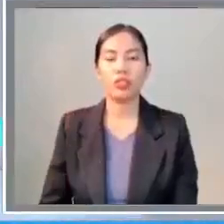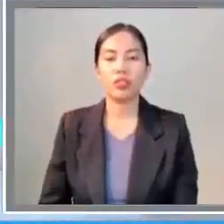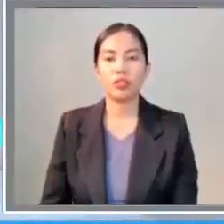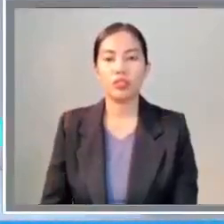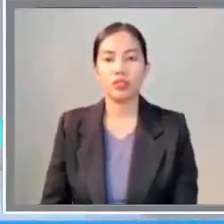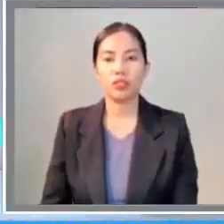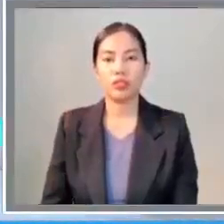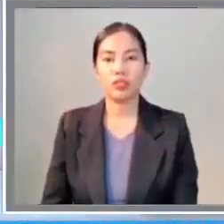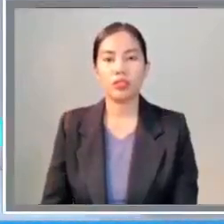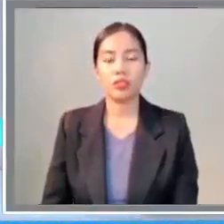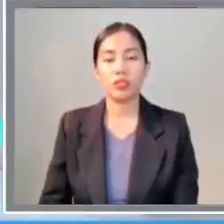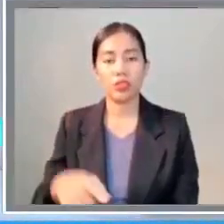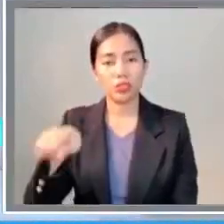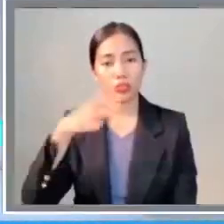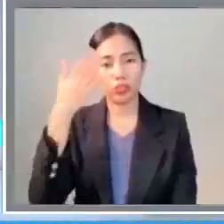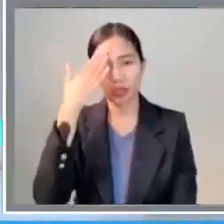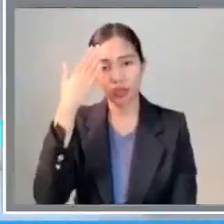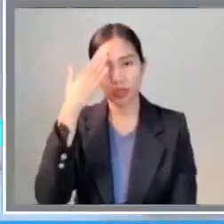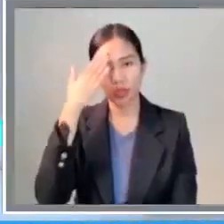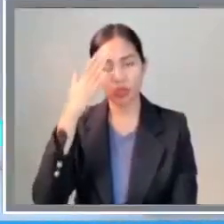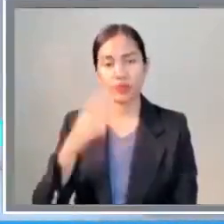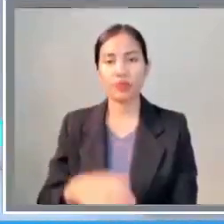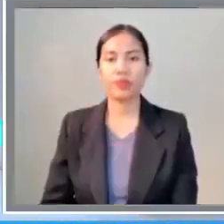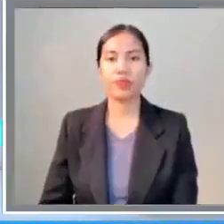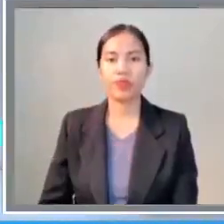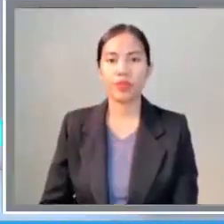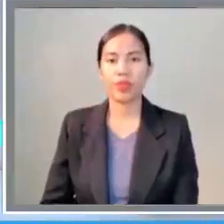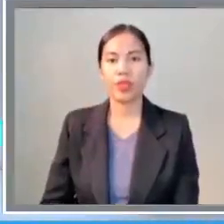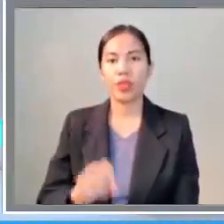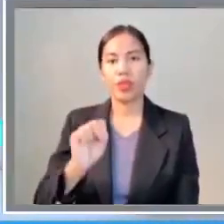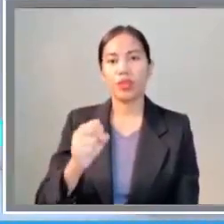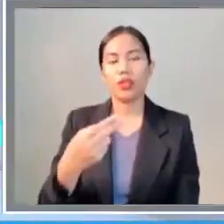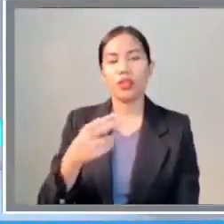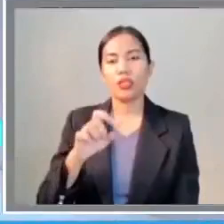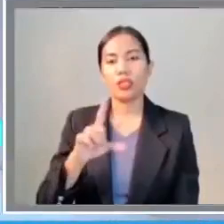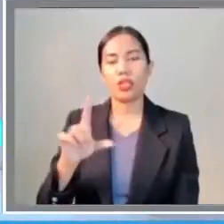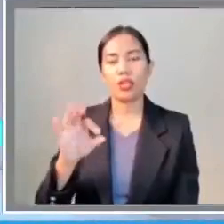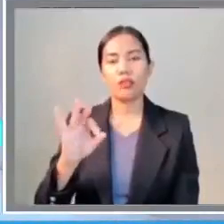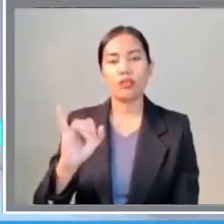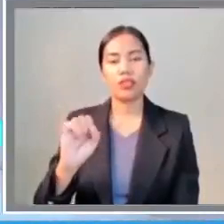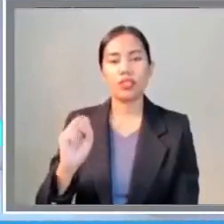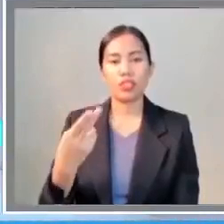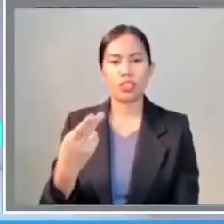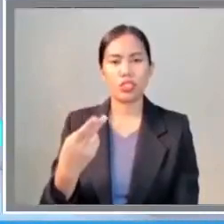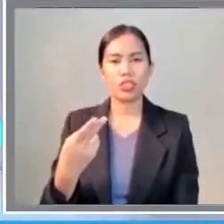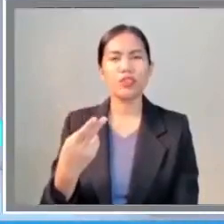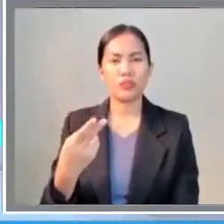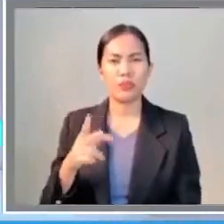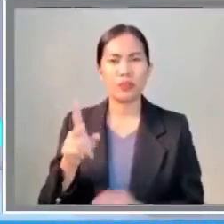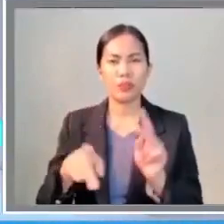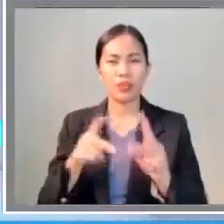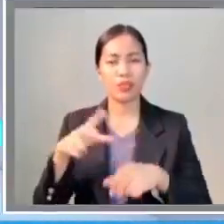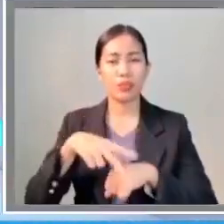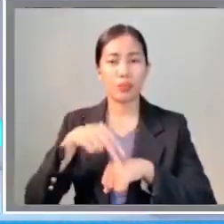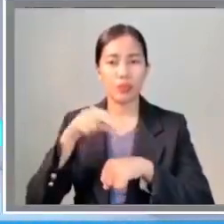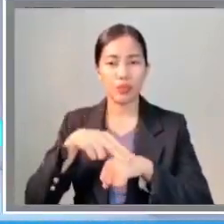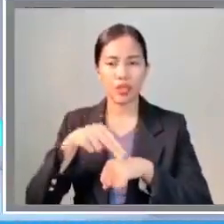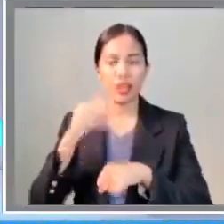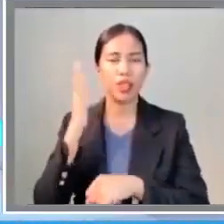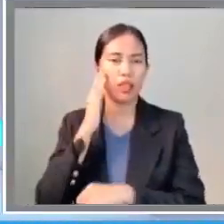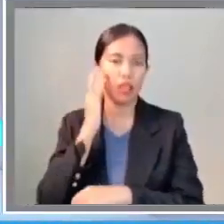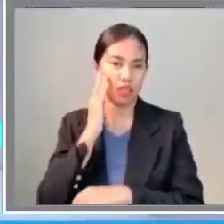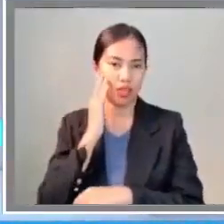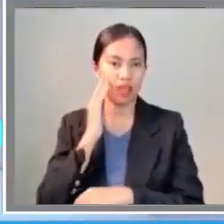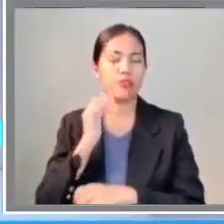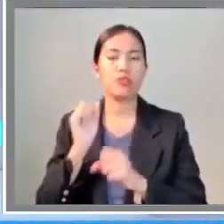Alam niyo po ba ang shellfish na kung tawagin ay tuhoy? Eh para po sa mga taga Camarines Norte, eh maraming putahe pala ang po pwedeng gawin